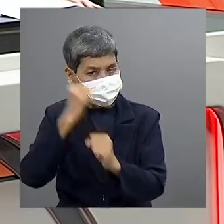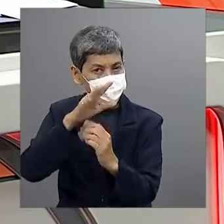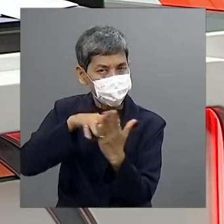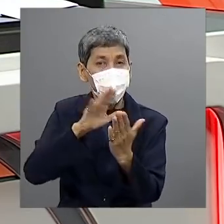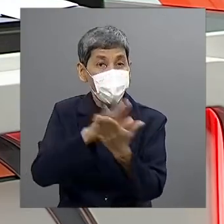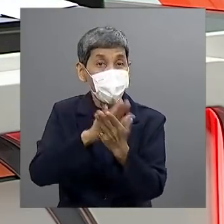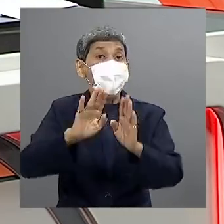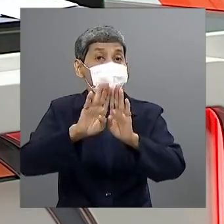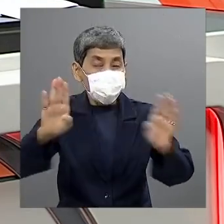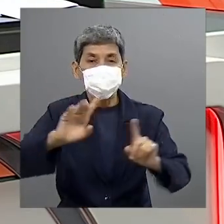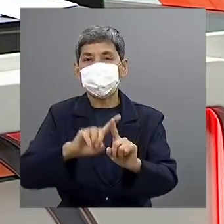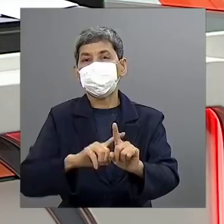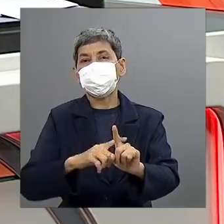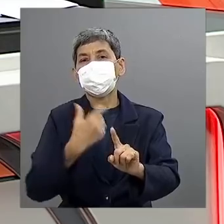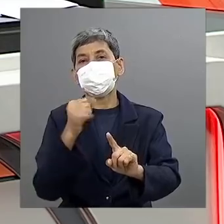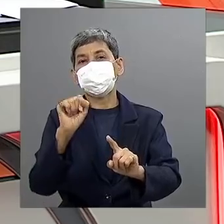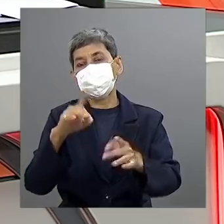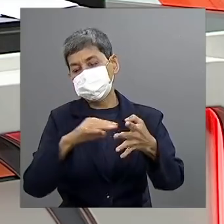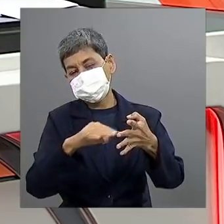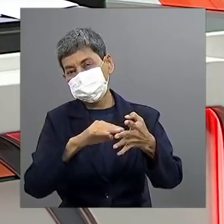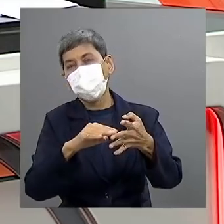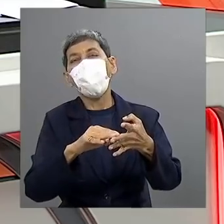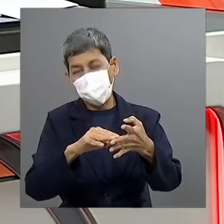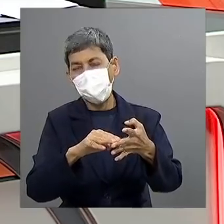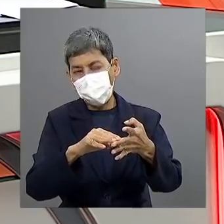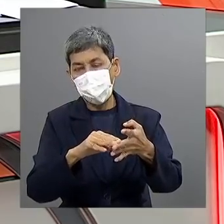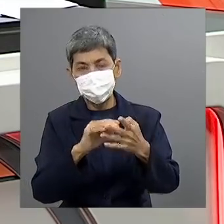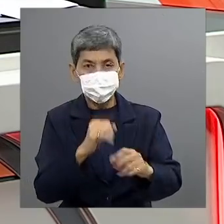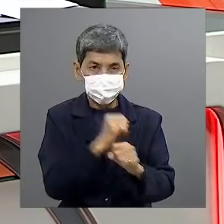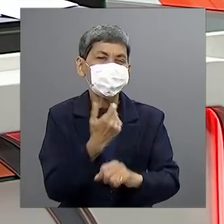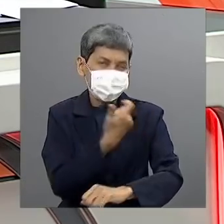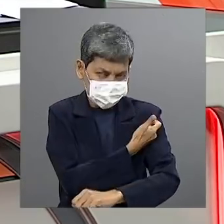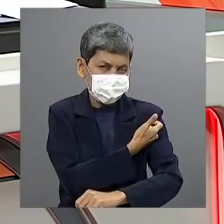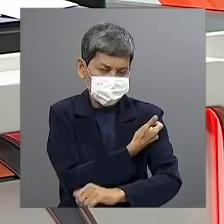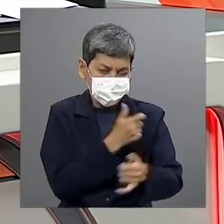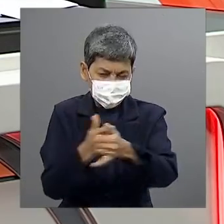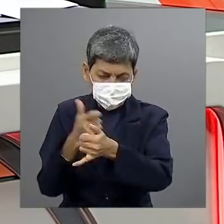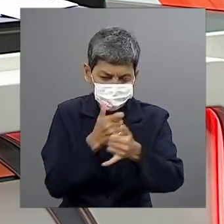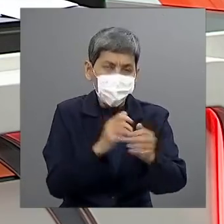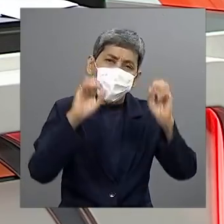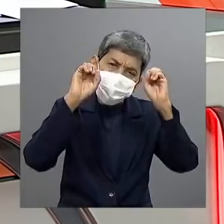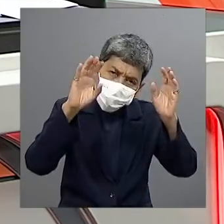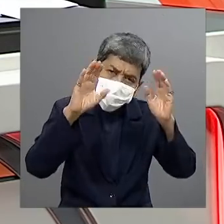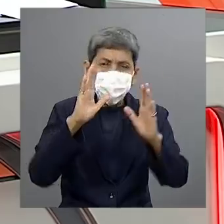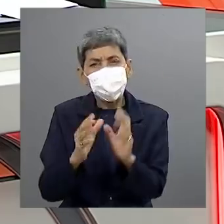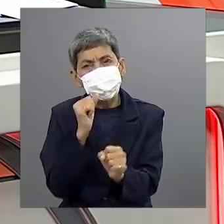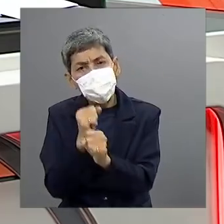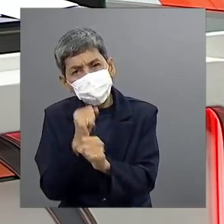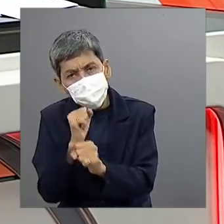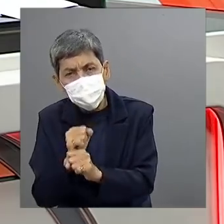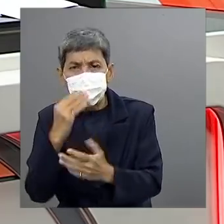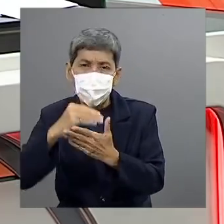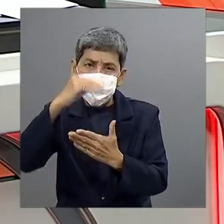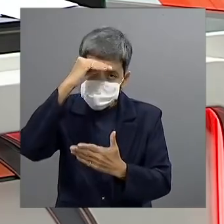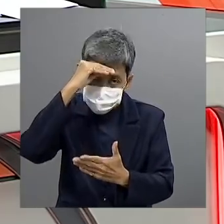กลางเดือนพฤศจิกายนแน่นอนโจทย์ใหญ่ก็คือการฉีดวัคซีนให้กับบุคลากรทางการศึกษารวมไปถึงเด็กนักเรียน